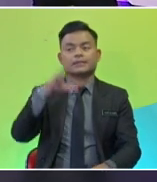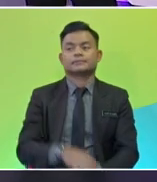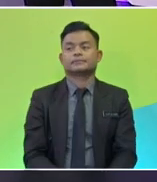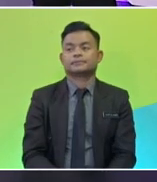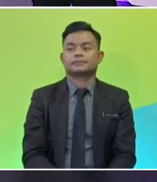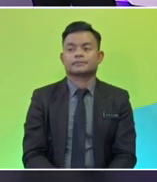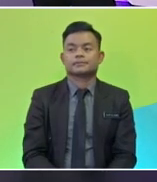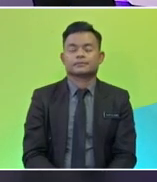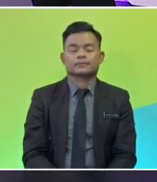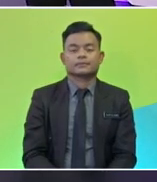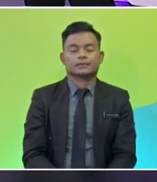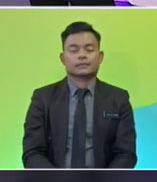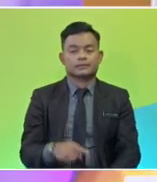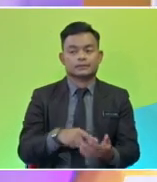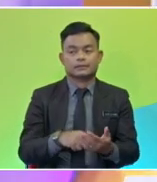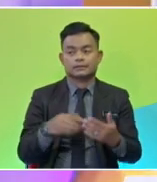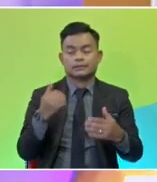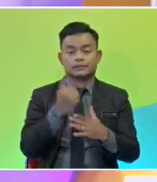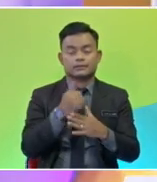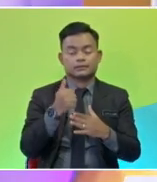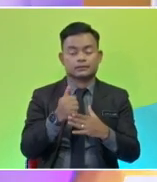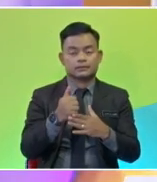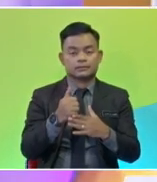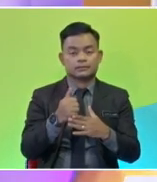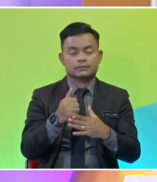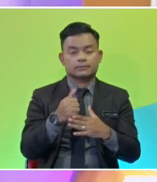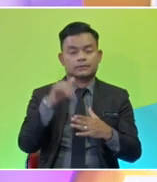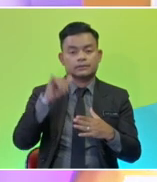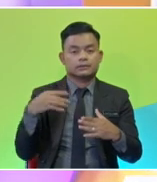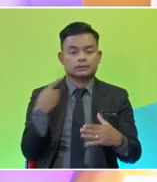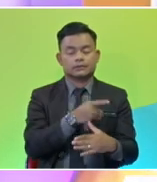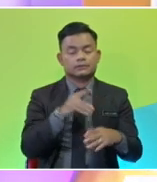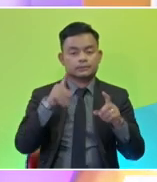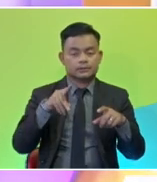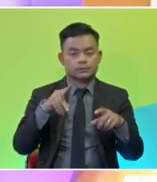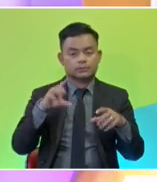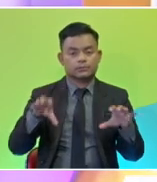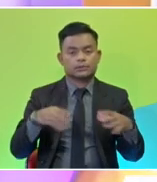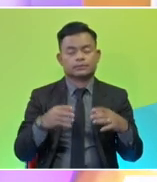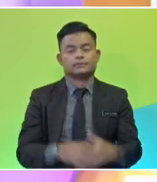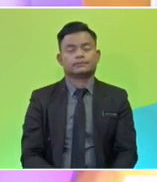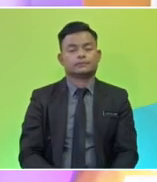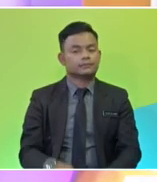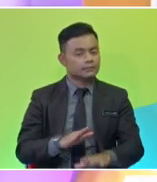yang perlu kita buat dalam kita memahami sistem rangka manusia dan juga